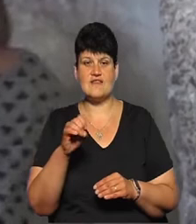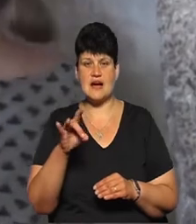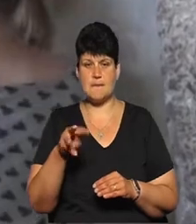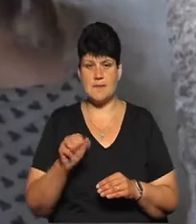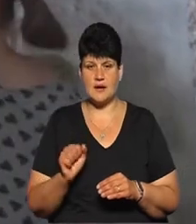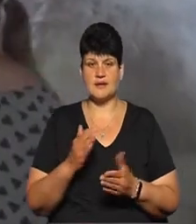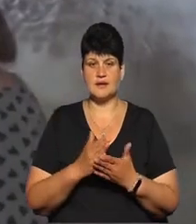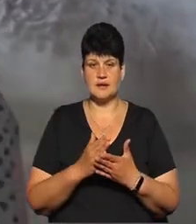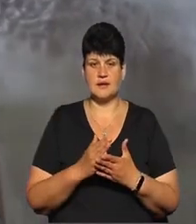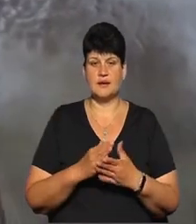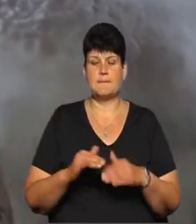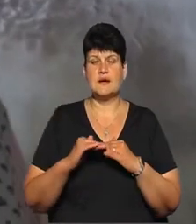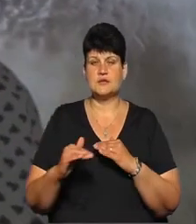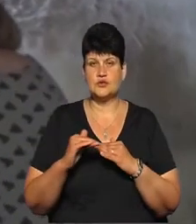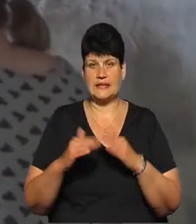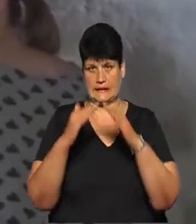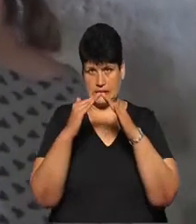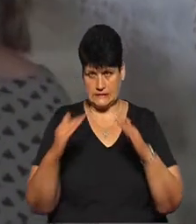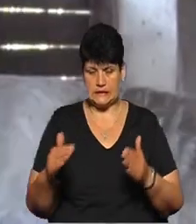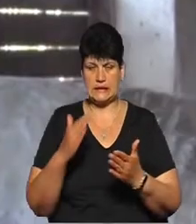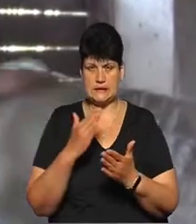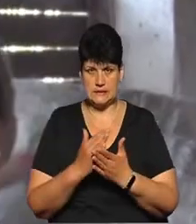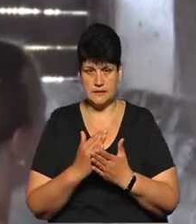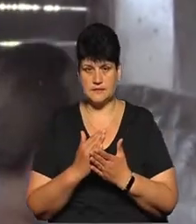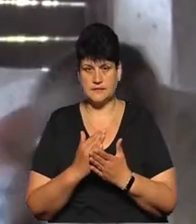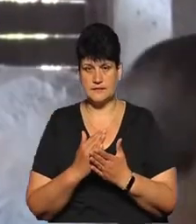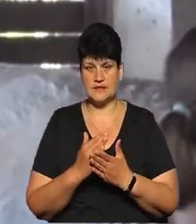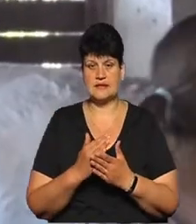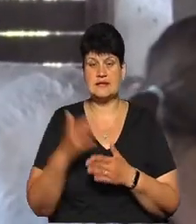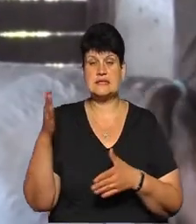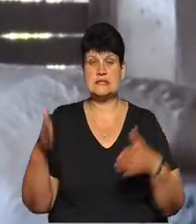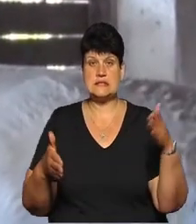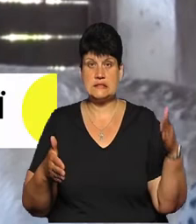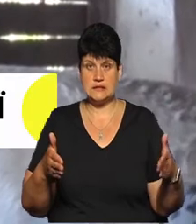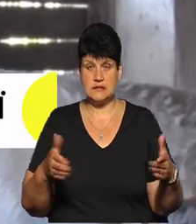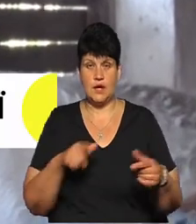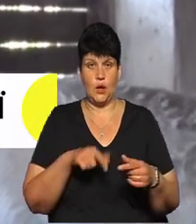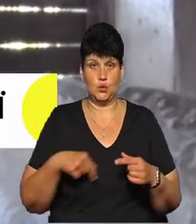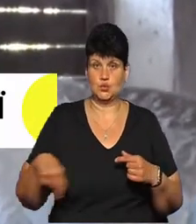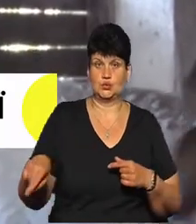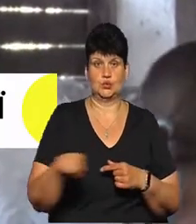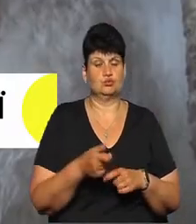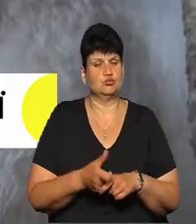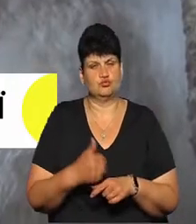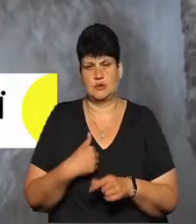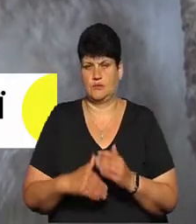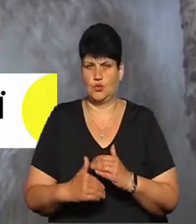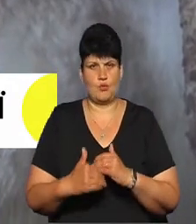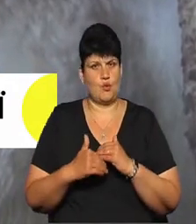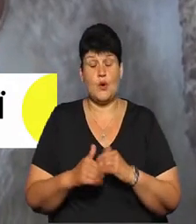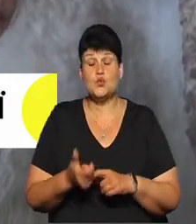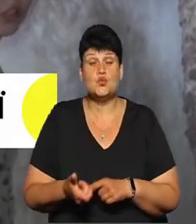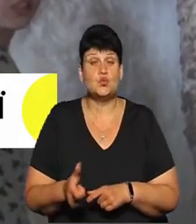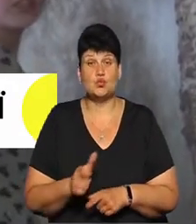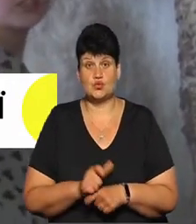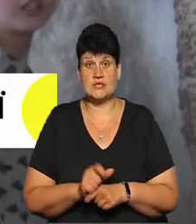є дах над головою, є стіни. Люди кругом нас дуже нам допомагають, дуже. Навіть борщу